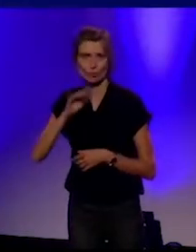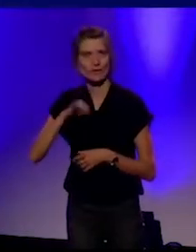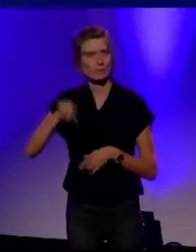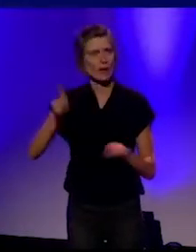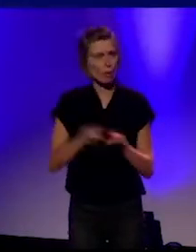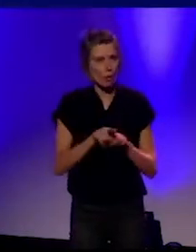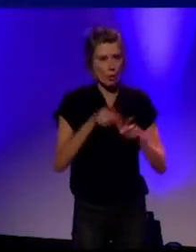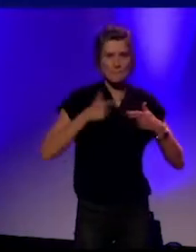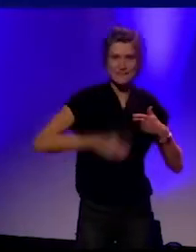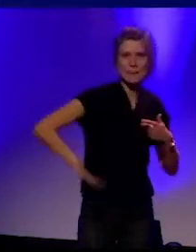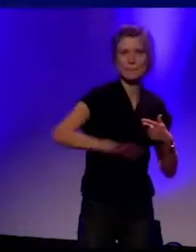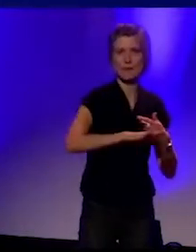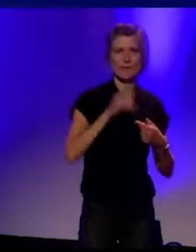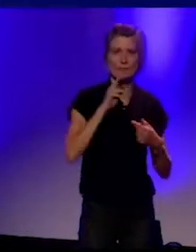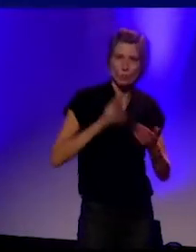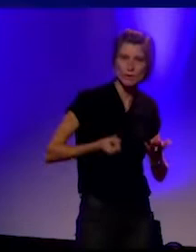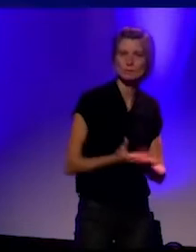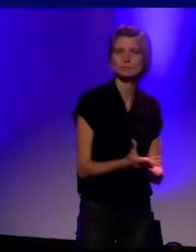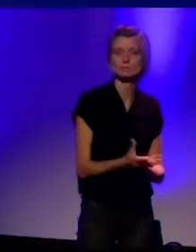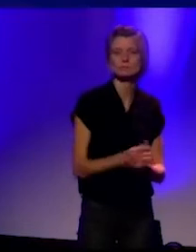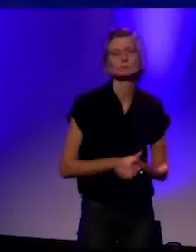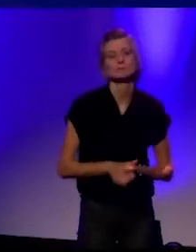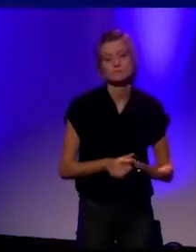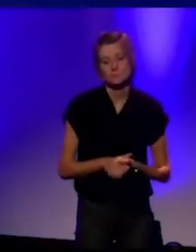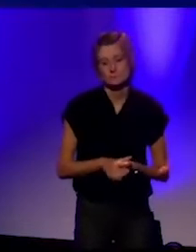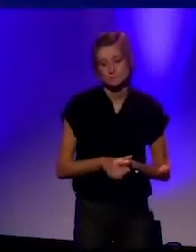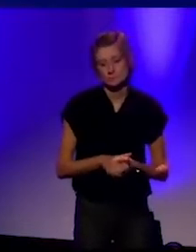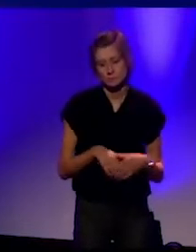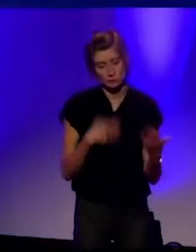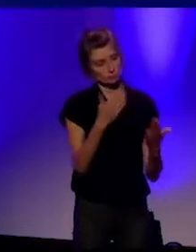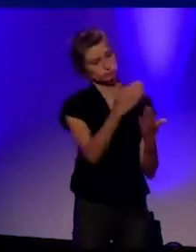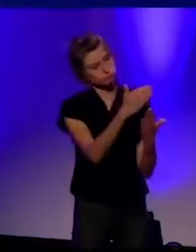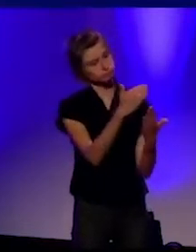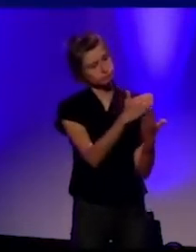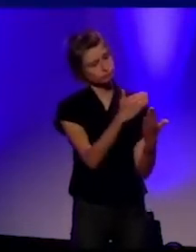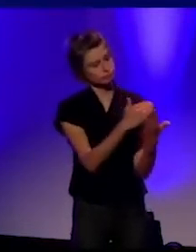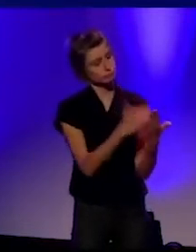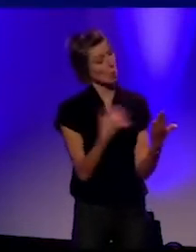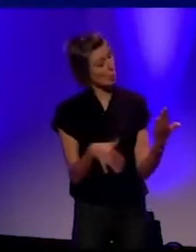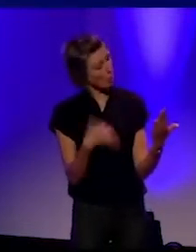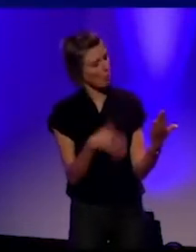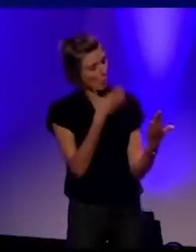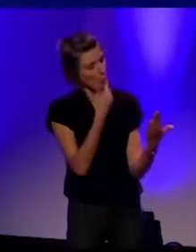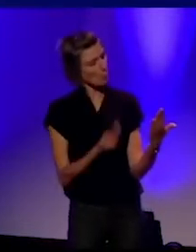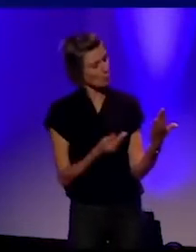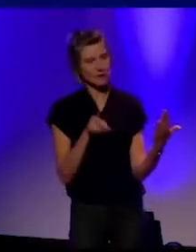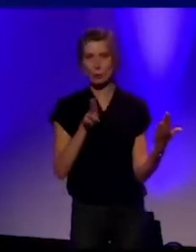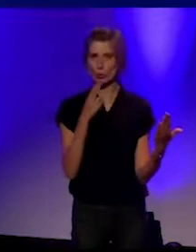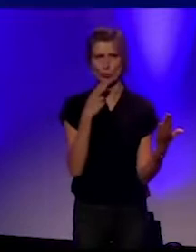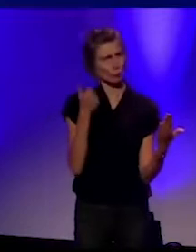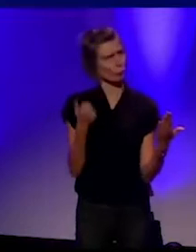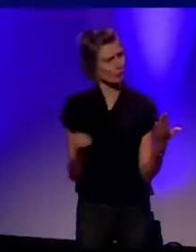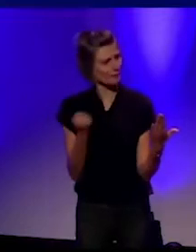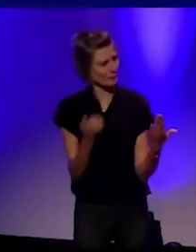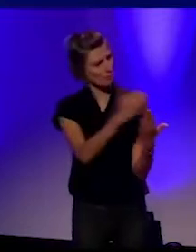maatschappijbreed voelbaar zijn. En als u dat allemaal oplijst, dan zal u zeggen, god, dat staat toch wel mooi op punt aan die KU Leuven.